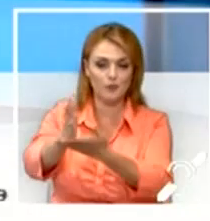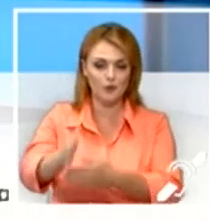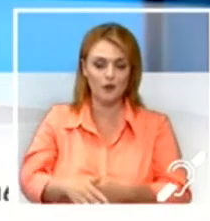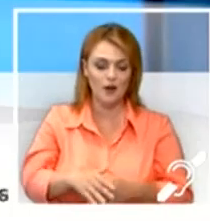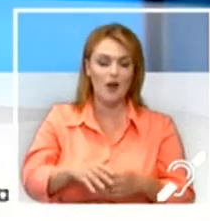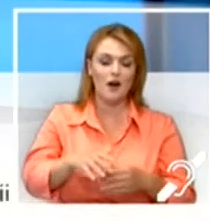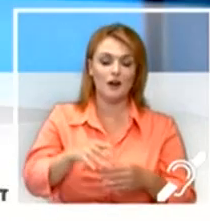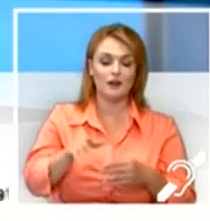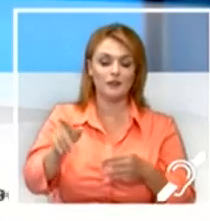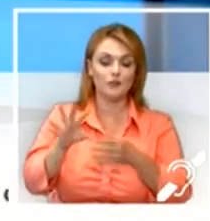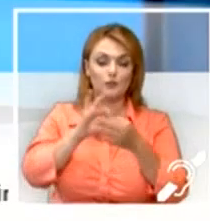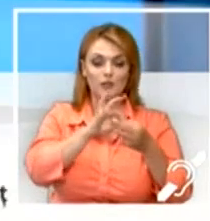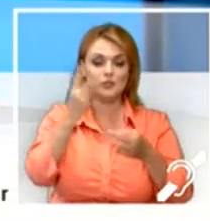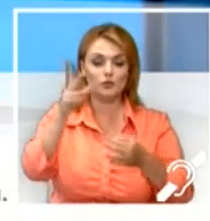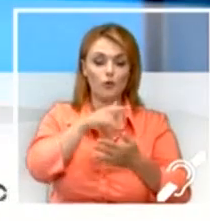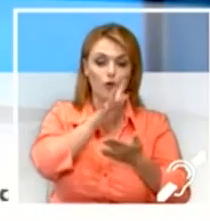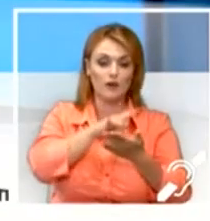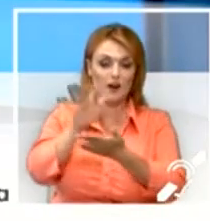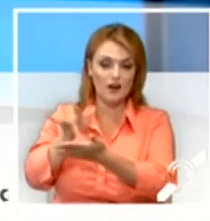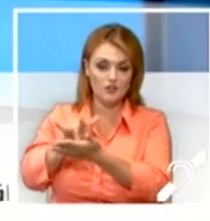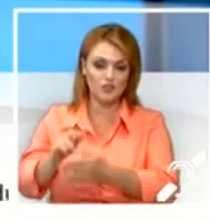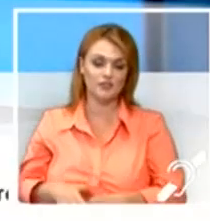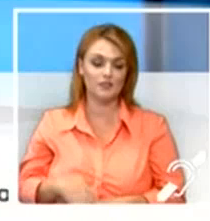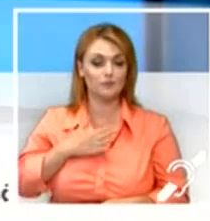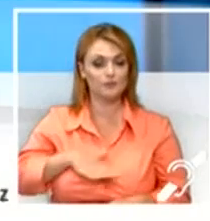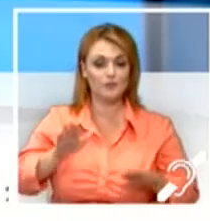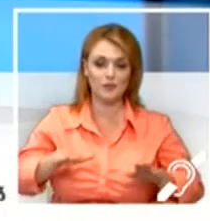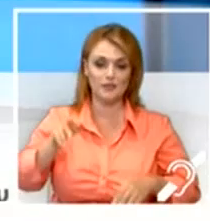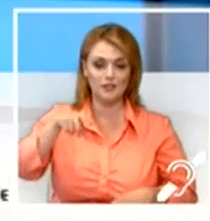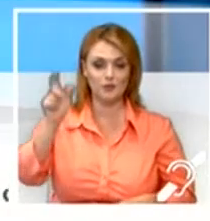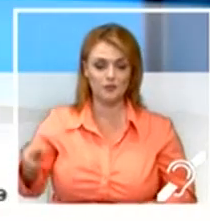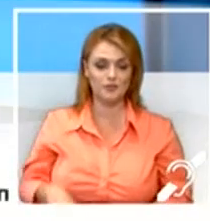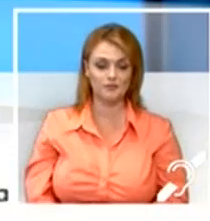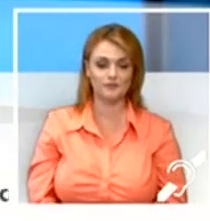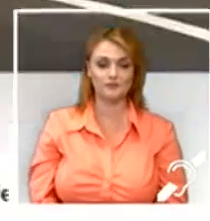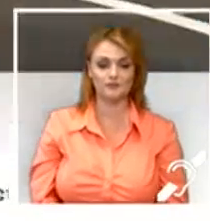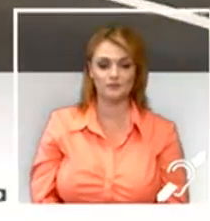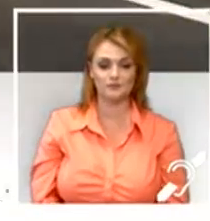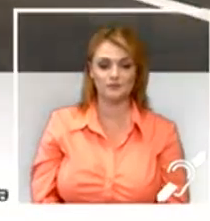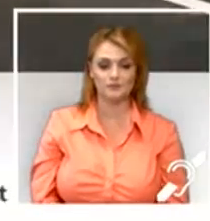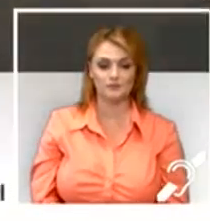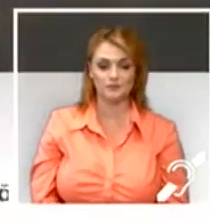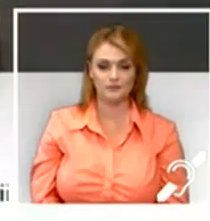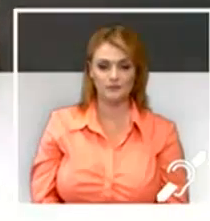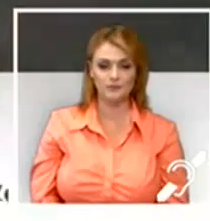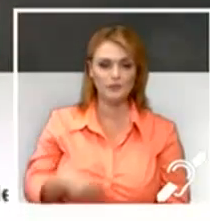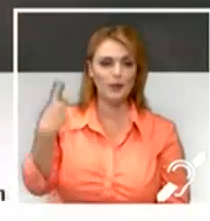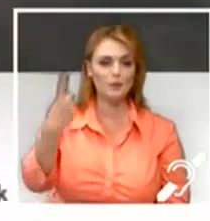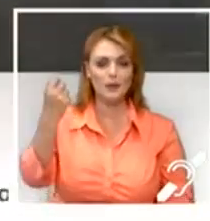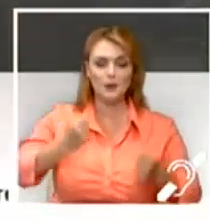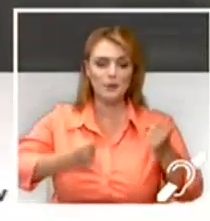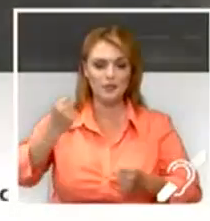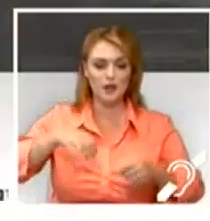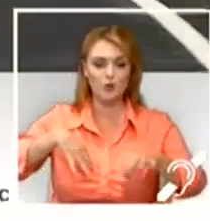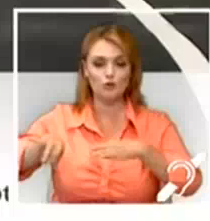două orașe devenise un coșmar atât pentru localnici cât și pentru cei care aveau drum în zonă. Primele mașini au